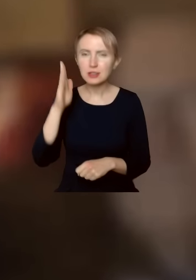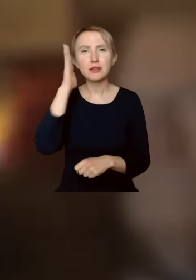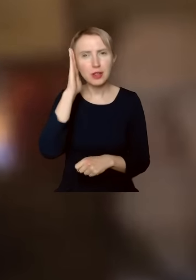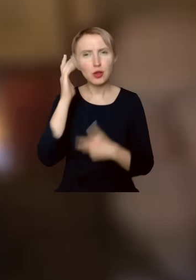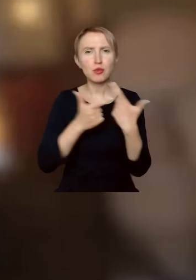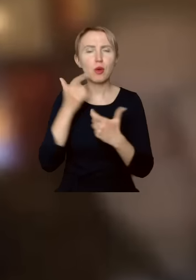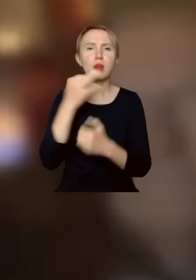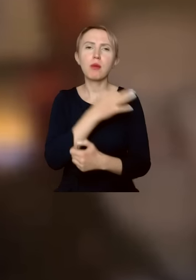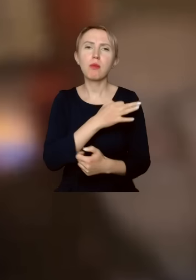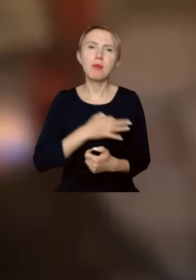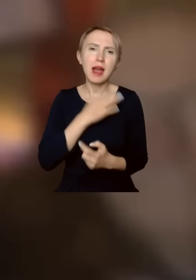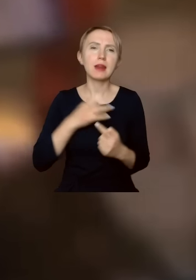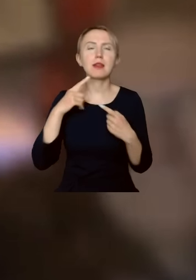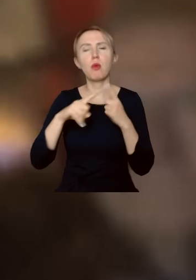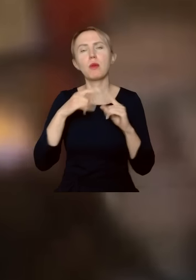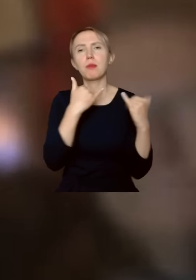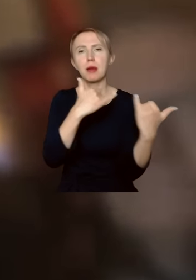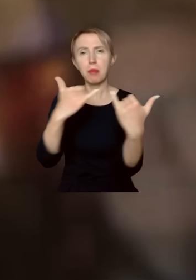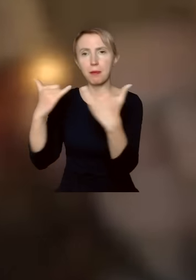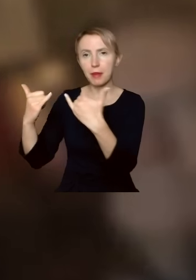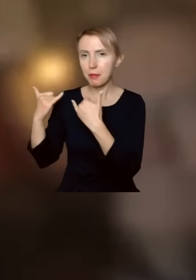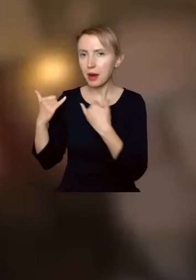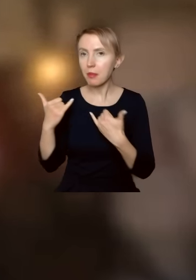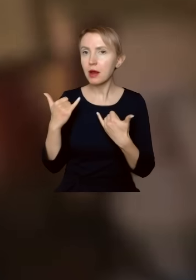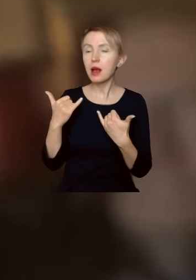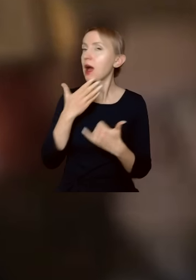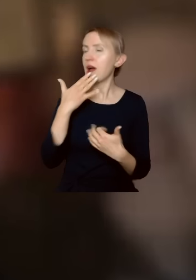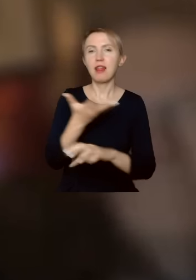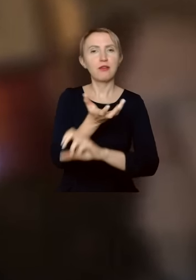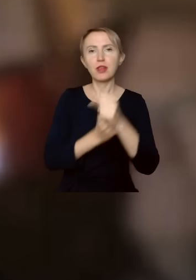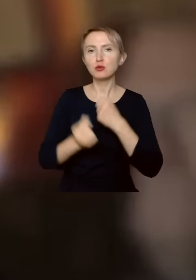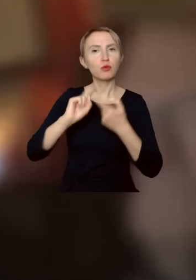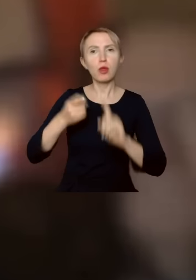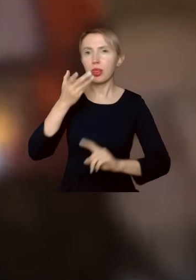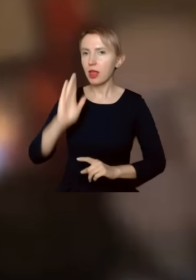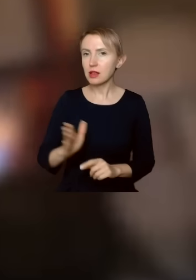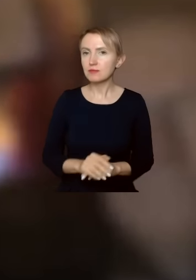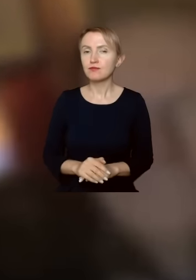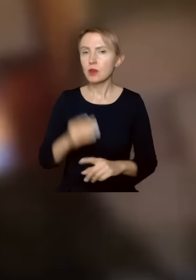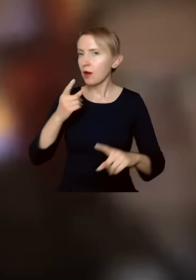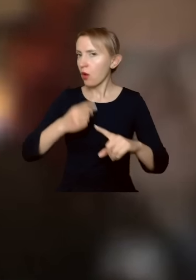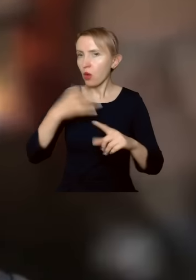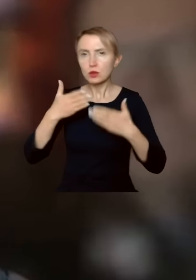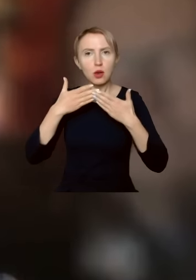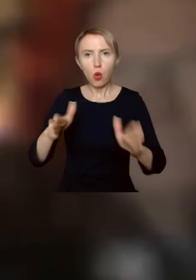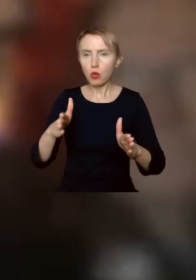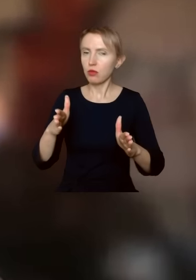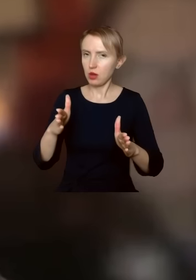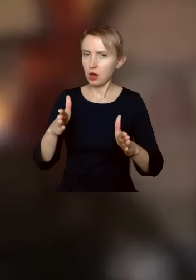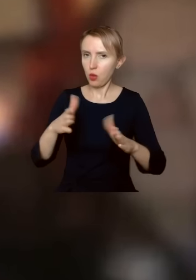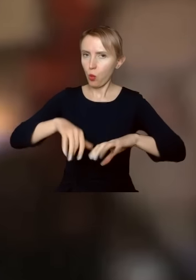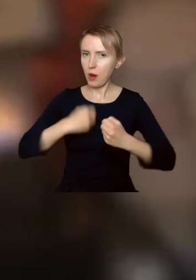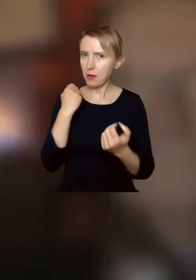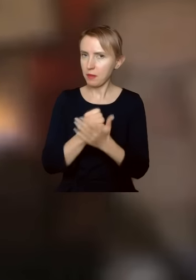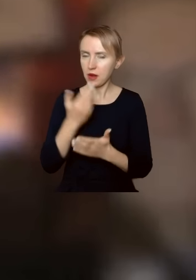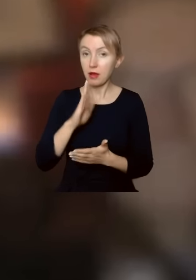politycy się różnią, ale nie ma więźniów politycznych, nie ma drastycznego i otwartego łamania prawa.